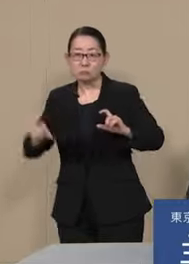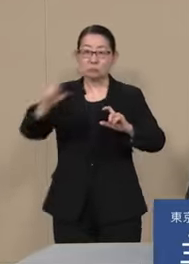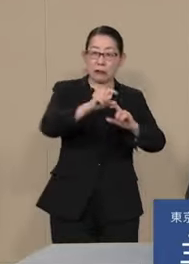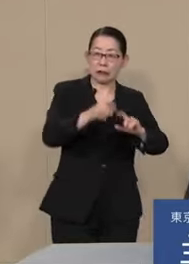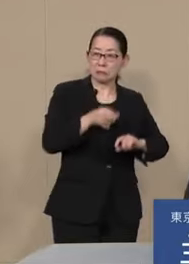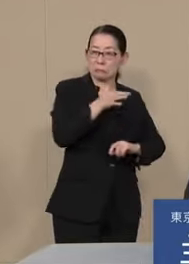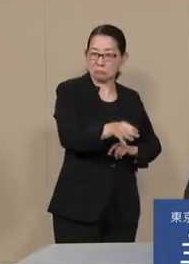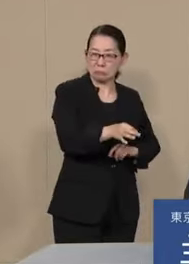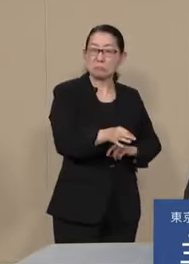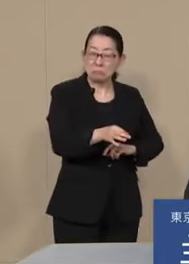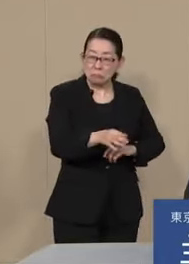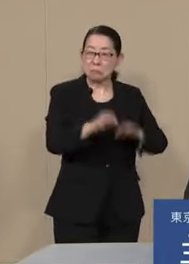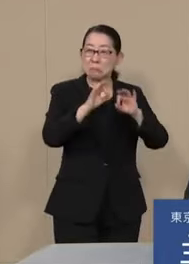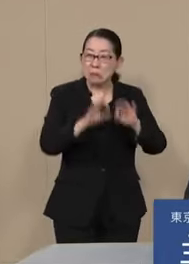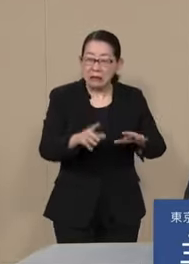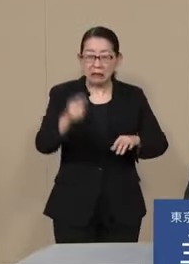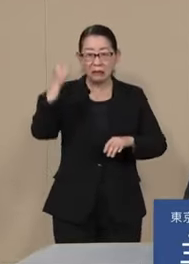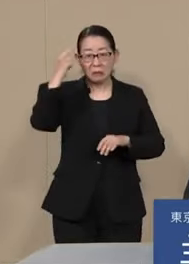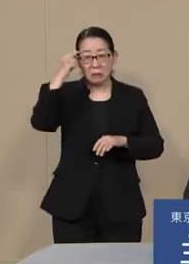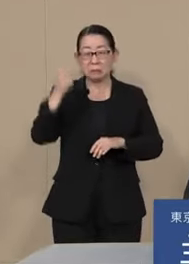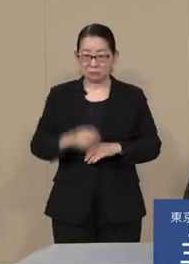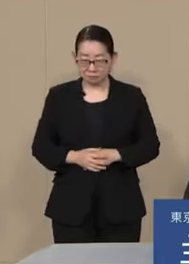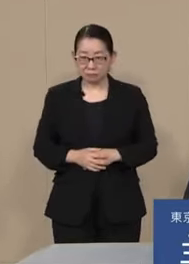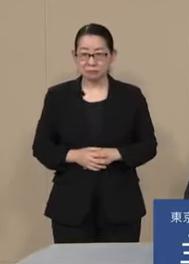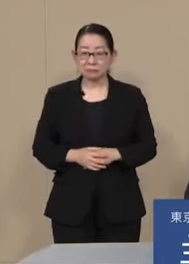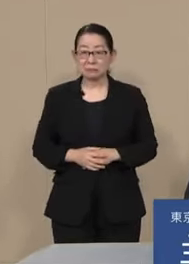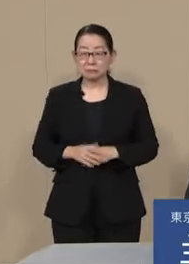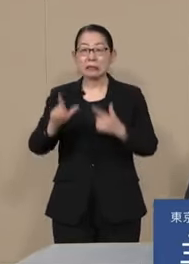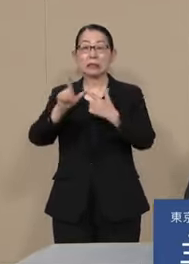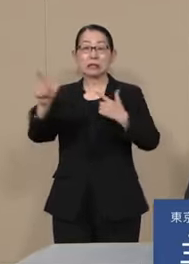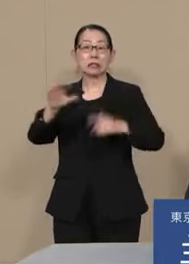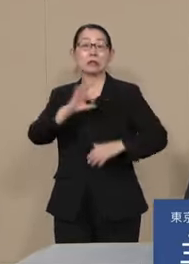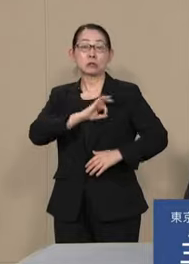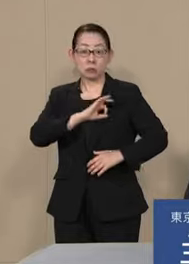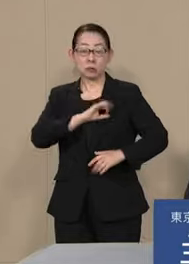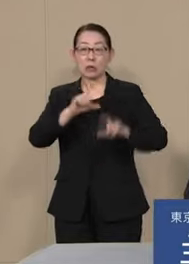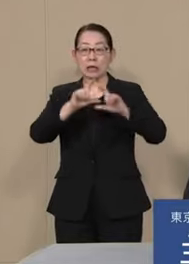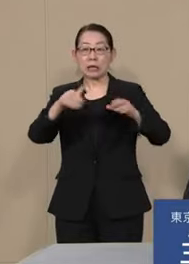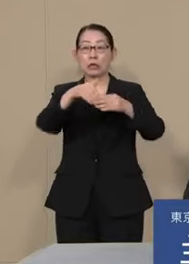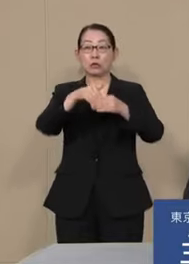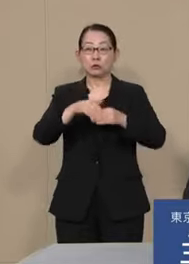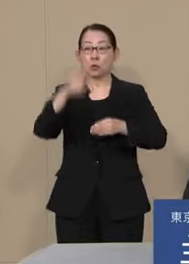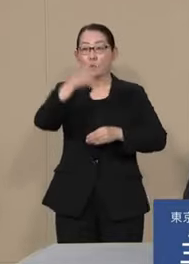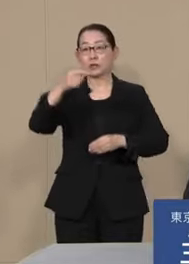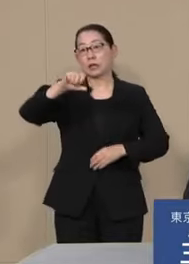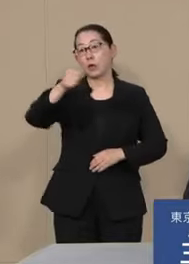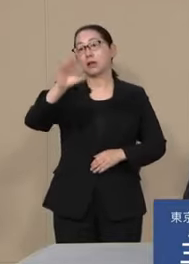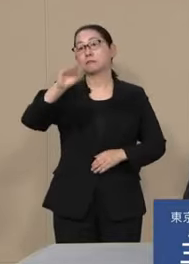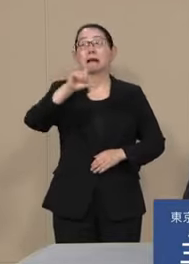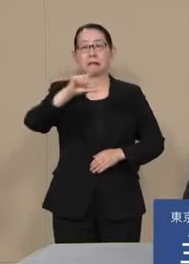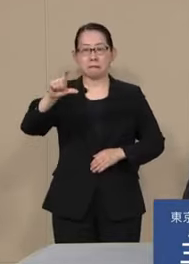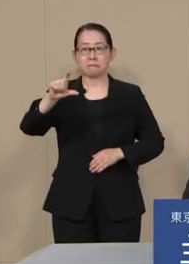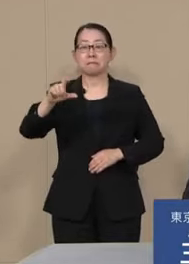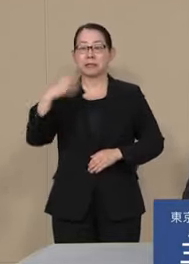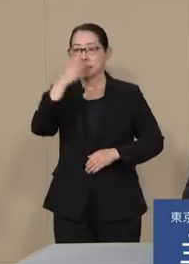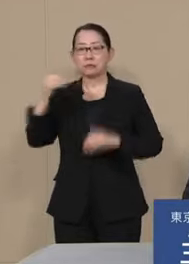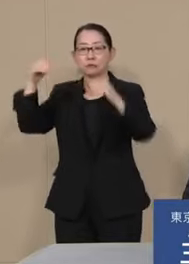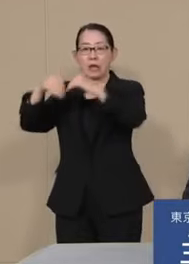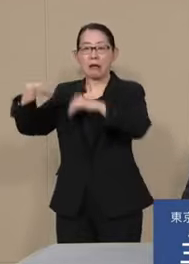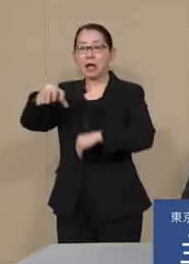ませんかNHKの職員の平均給は1500万円渋谷区の愛警察